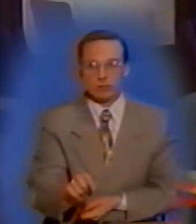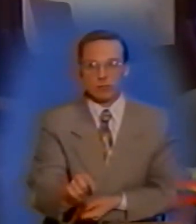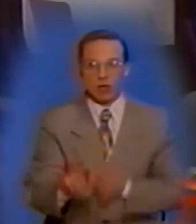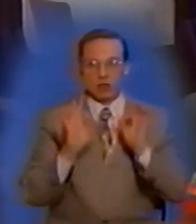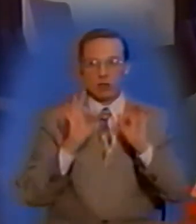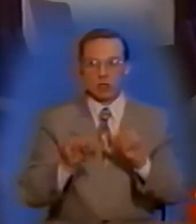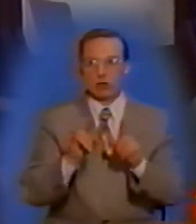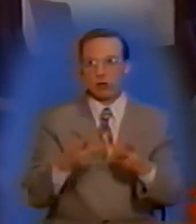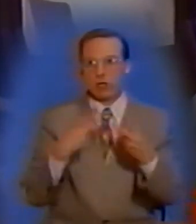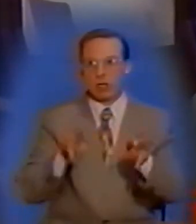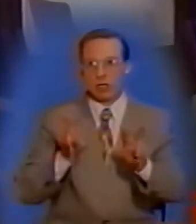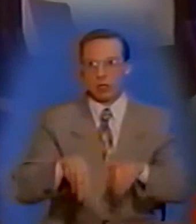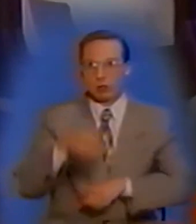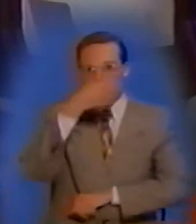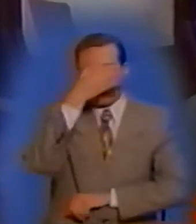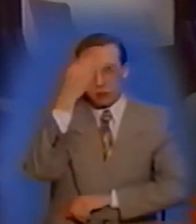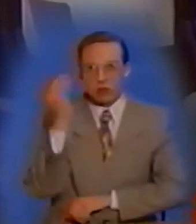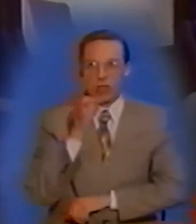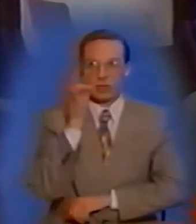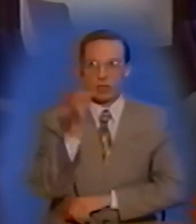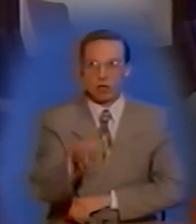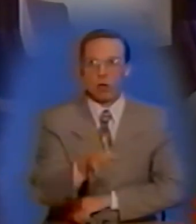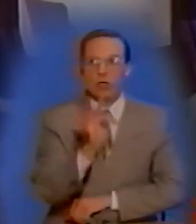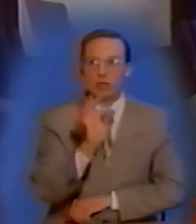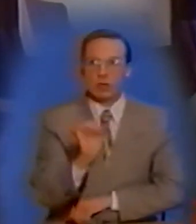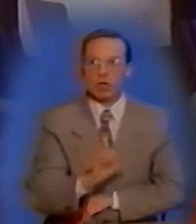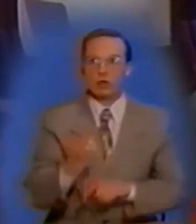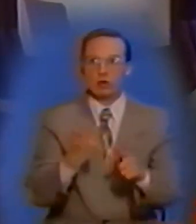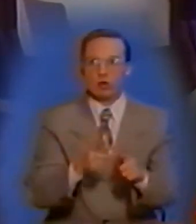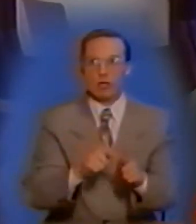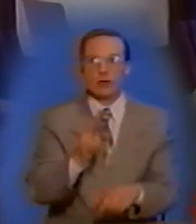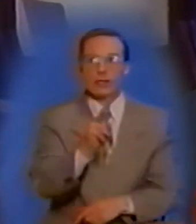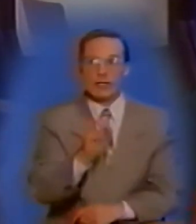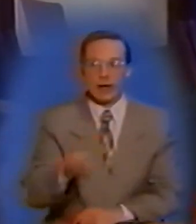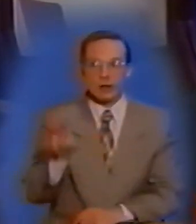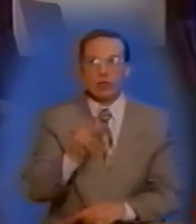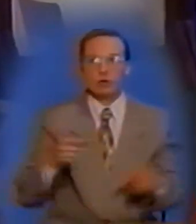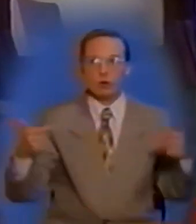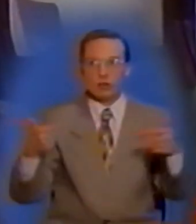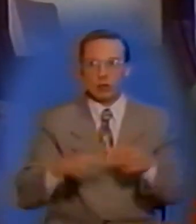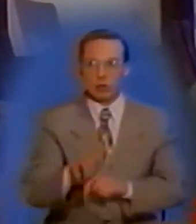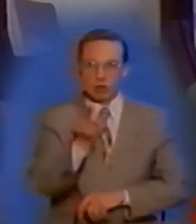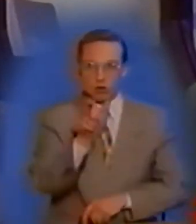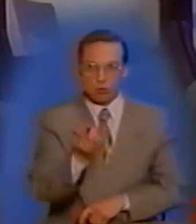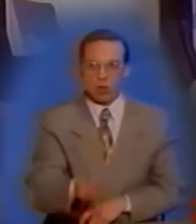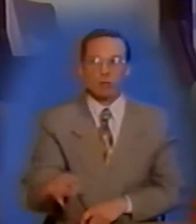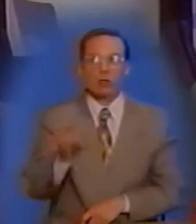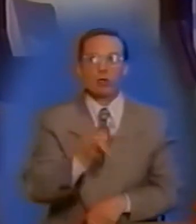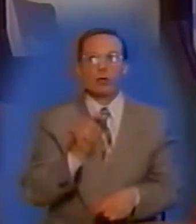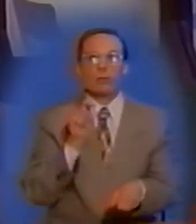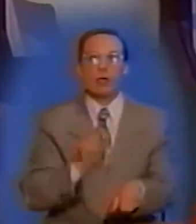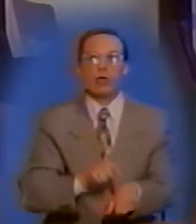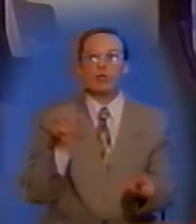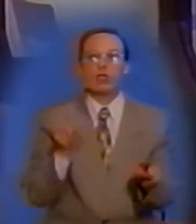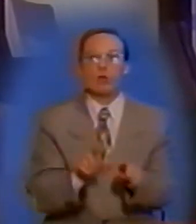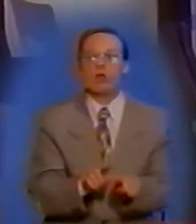tikrai to nereiktų užmiršti ir sakau tą todėl, kad susiduriu su žmonėm, kurie pajautę tokį